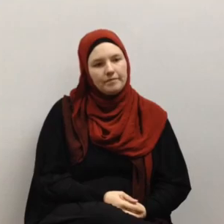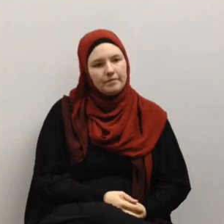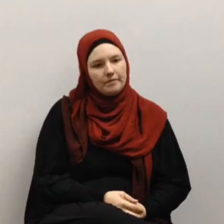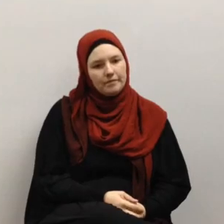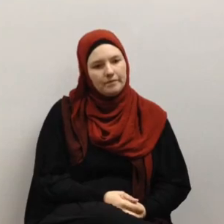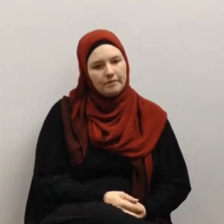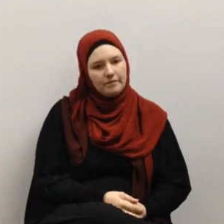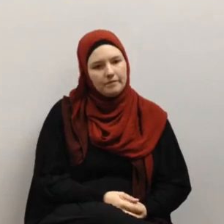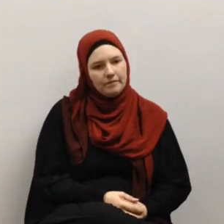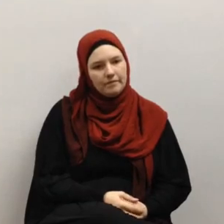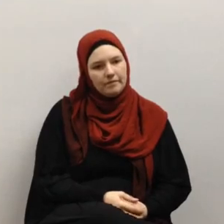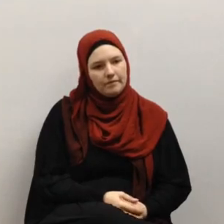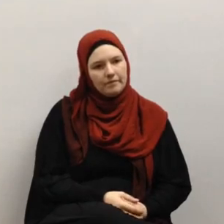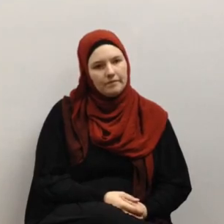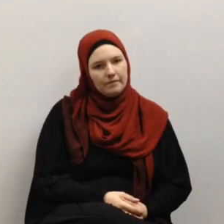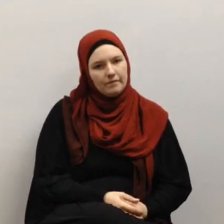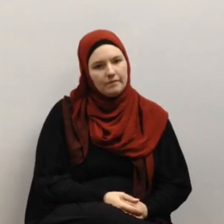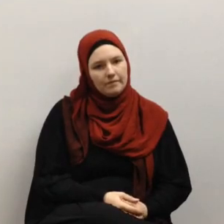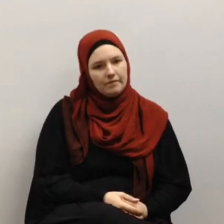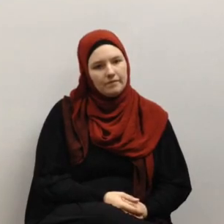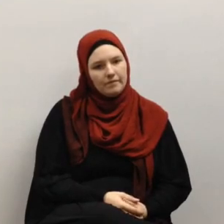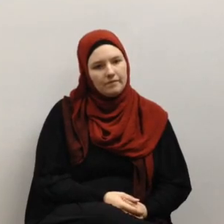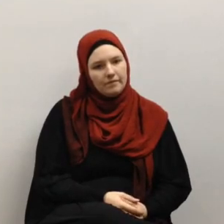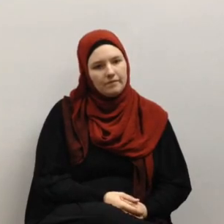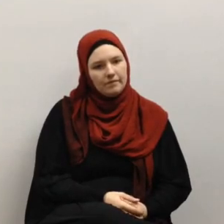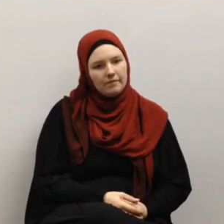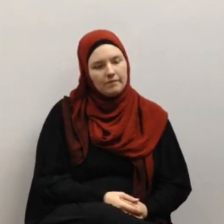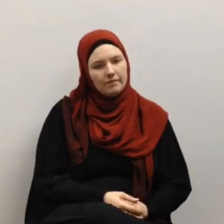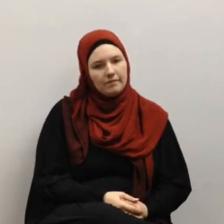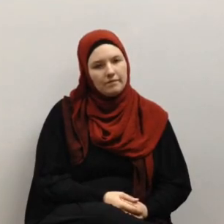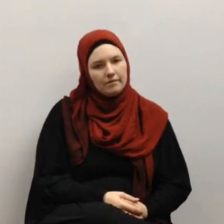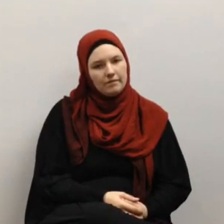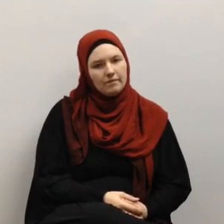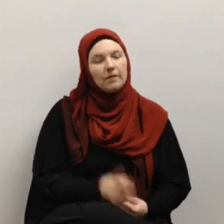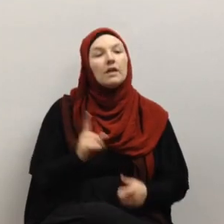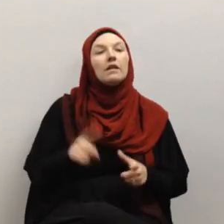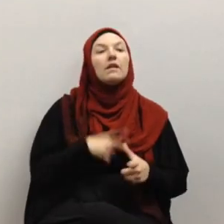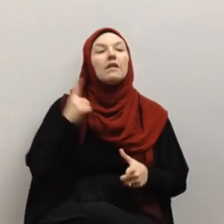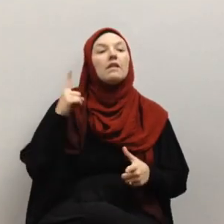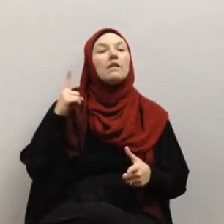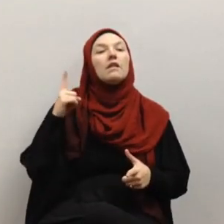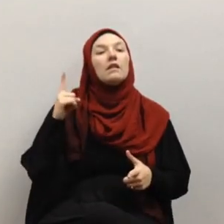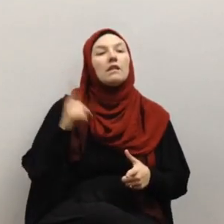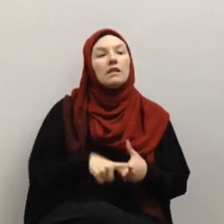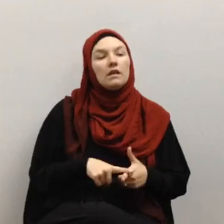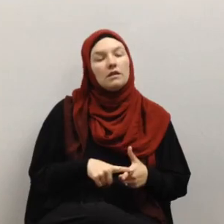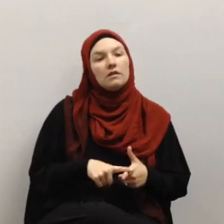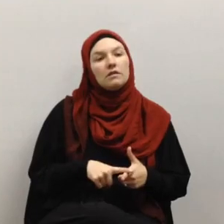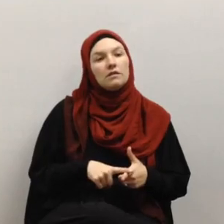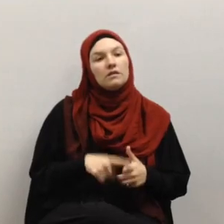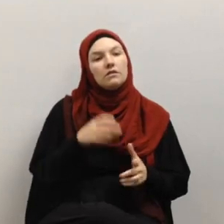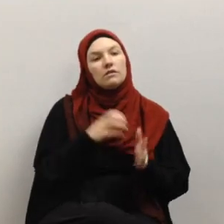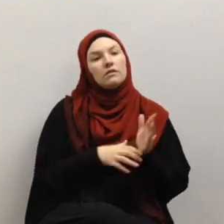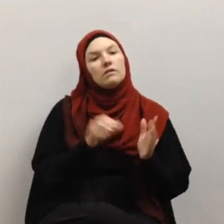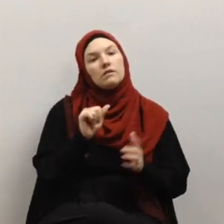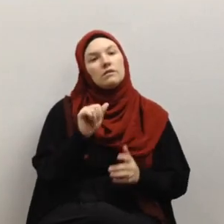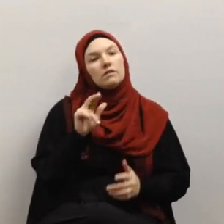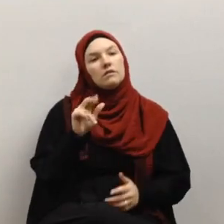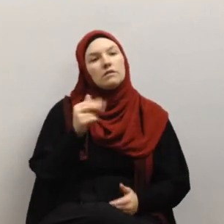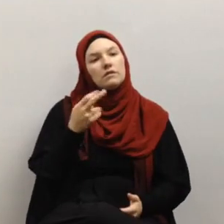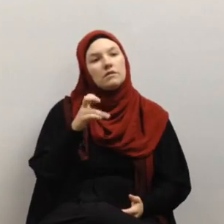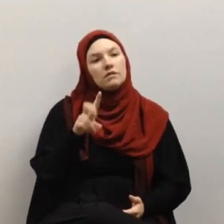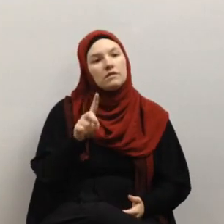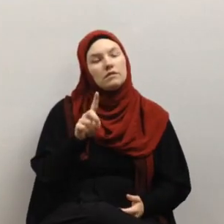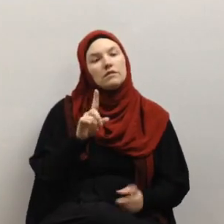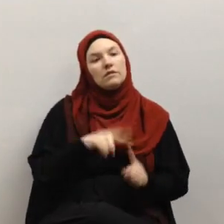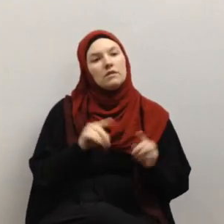آمنوا لما اختلفوا فيه من الحق بإذنه. Then, in Surah Al-Hadid, Allah subhanahu wa ta'ala also clears